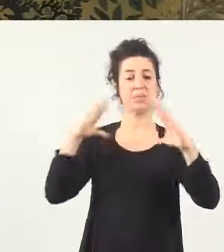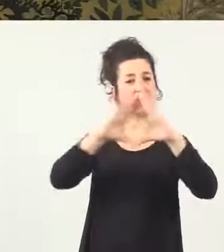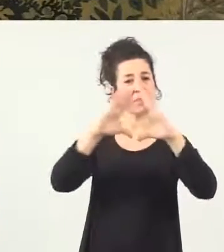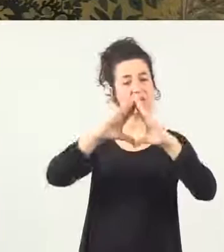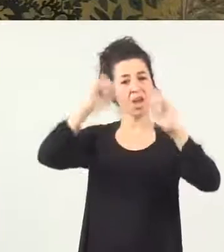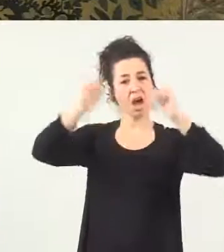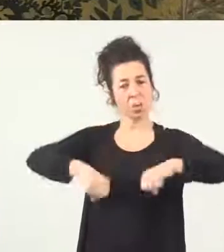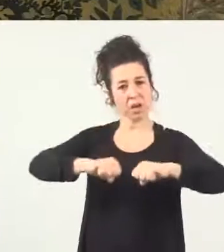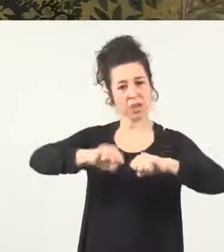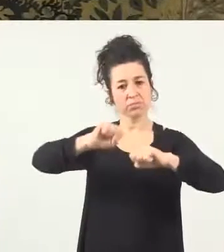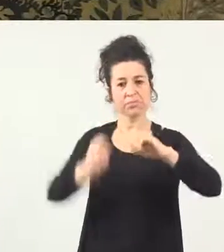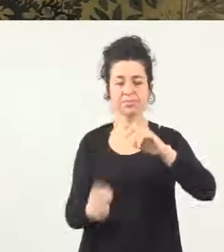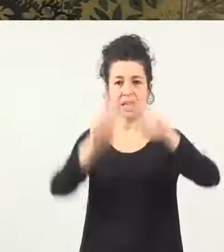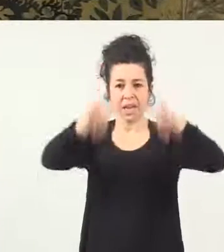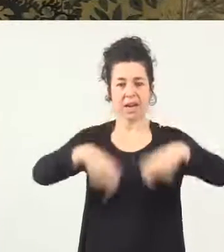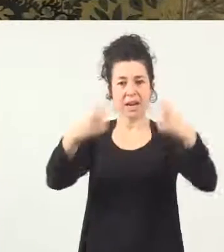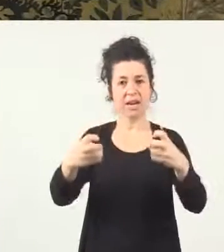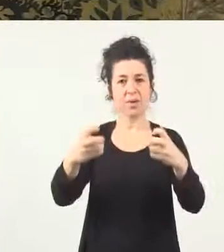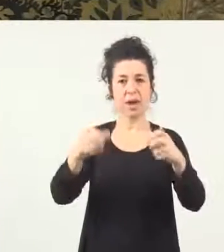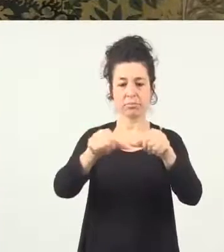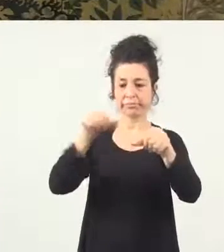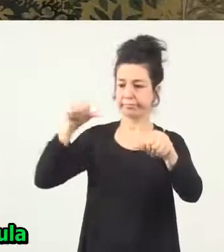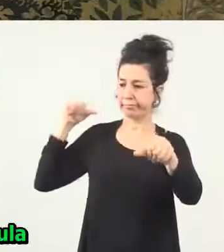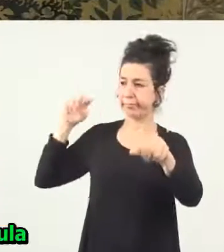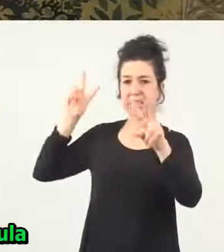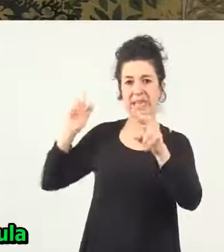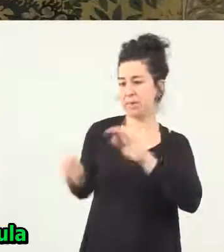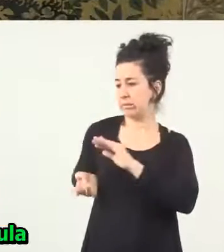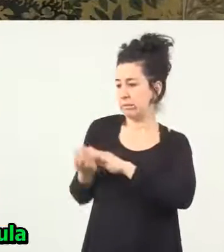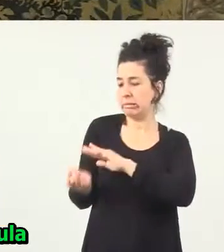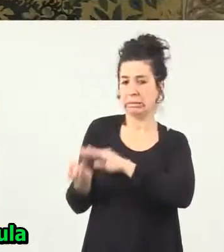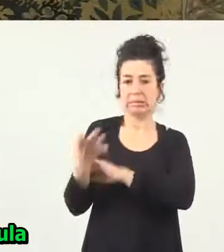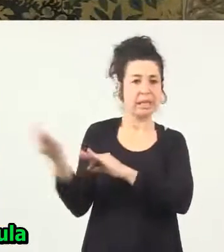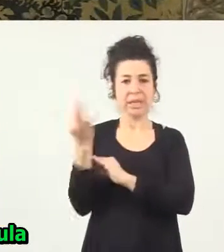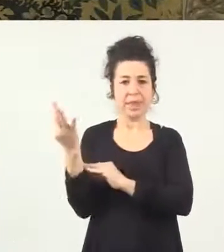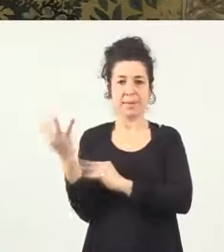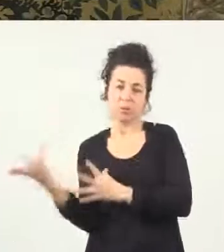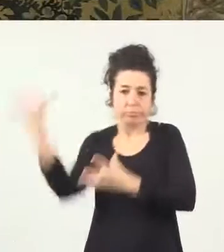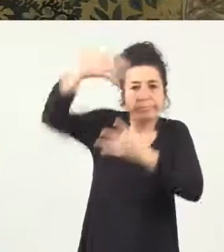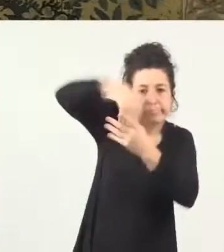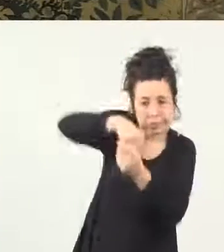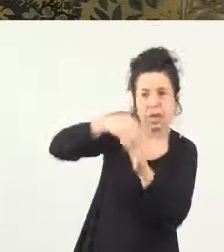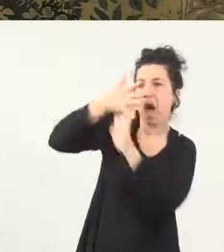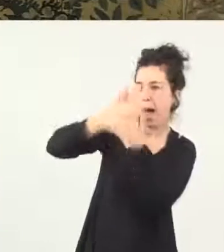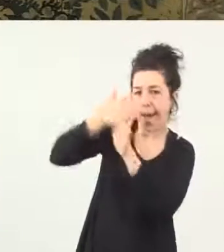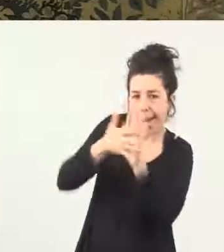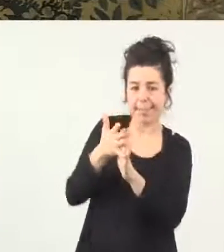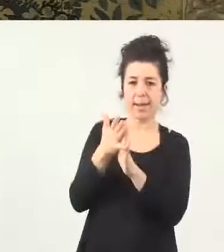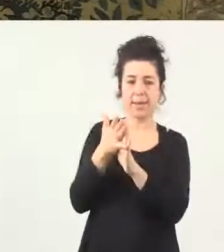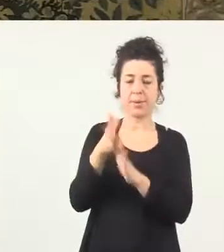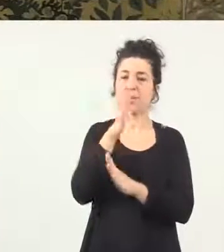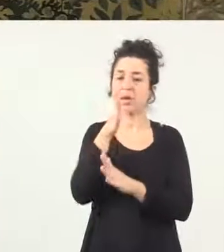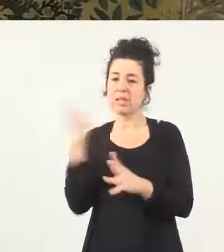urteetan gai berriak eta gai berri hoiei aurre egin behar diegula, eta bueno, ba, horren gainean eratu behar dugula deitzen ari naizena